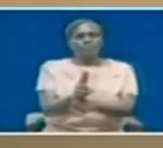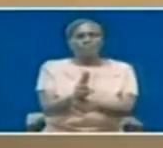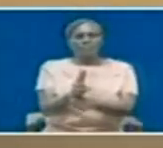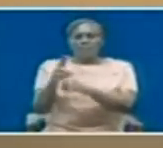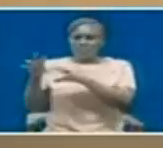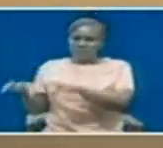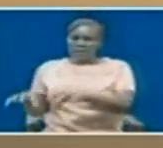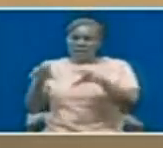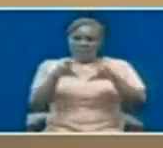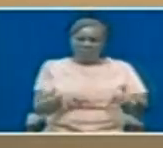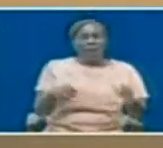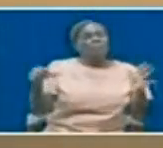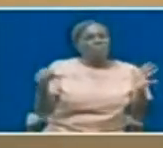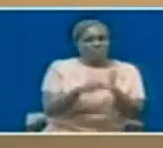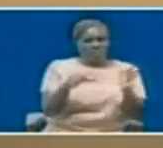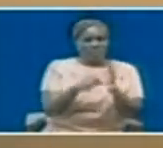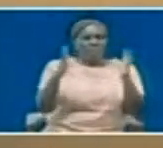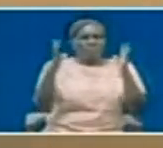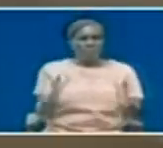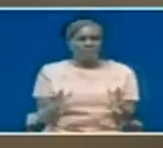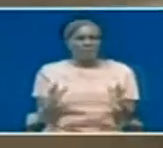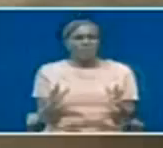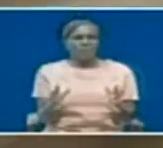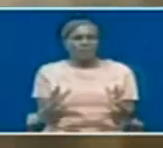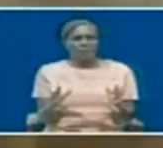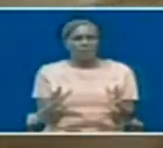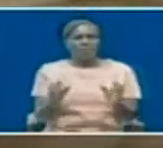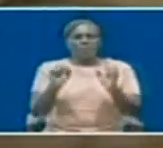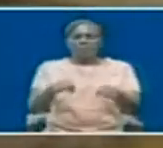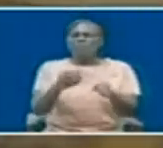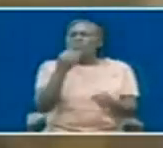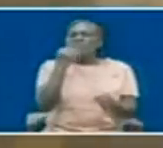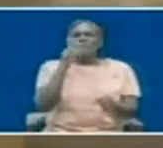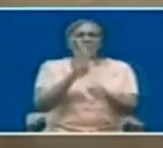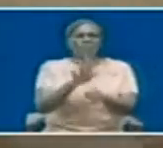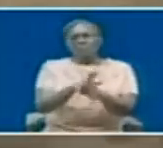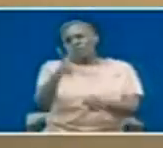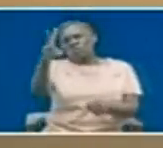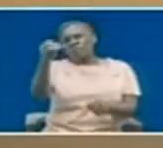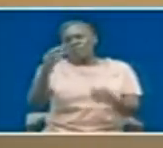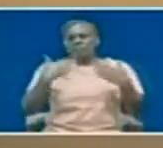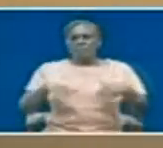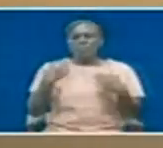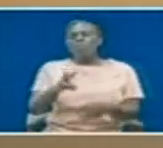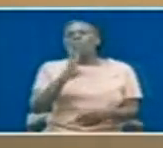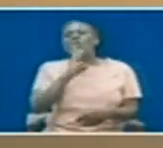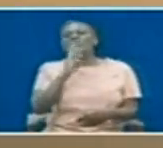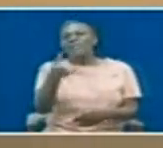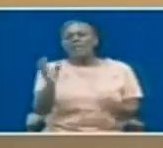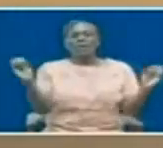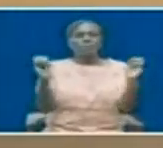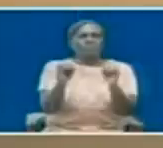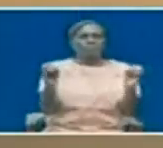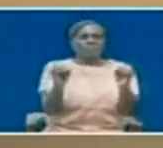Mateso ni kulala ni shida. Kwa vipi kulala? Watu wanaweza kuwa hapa wengi, hata 20, maji tena hiko. Na